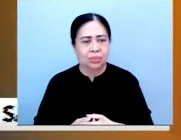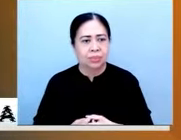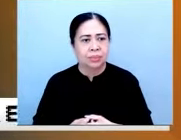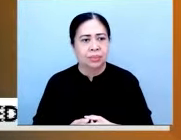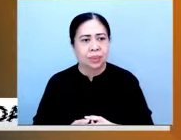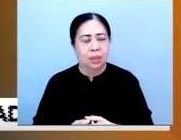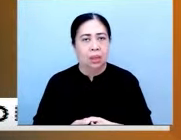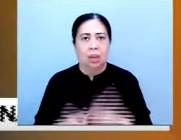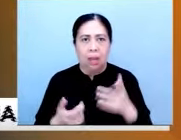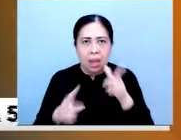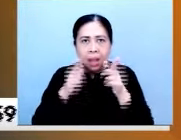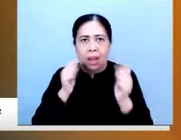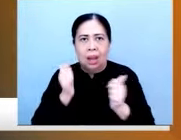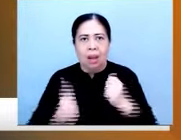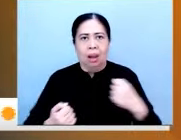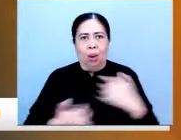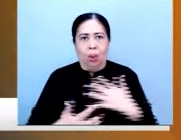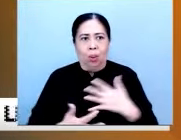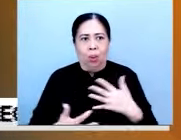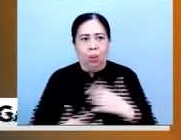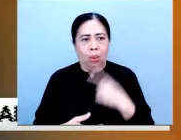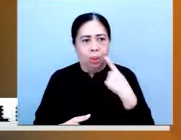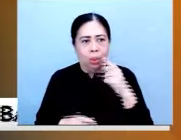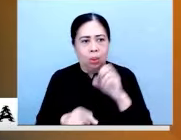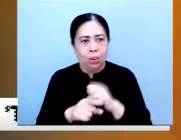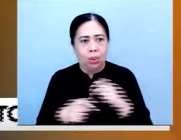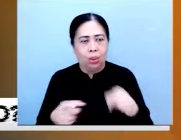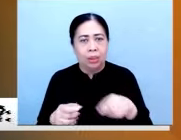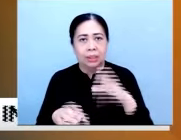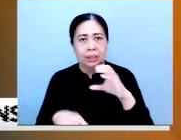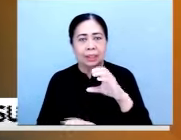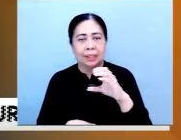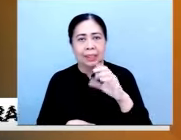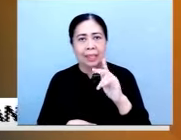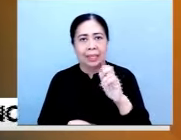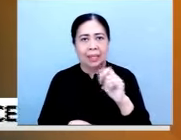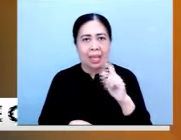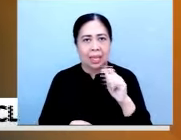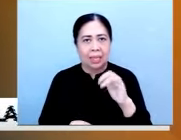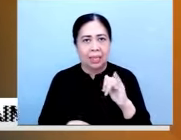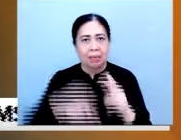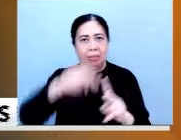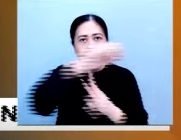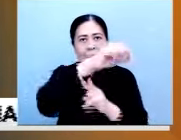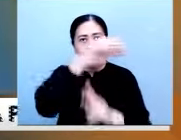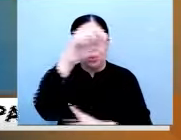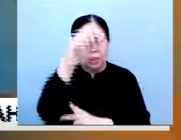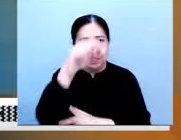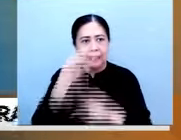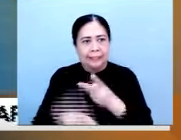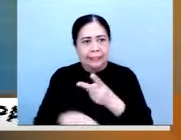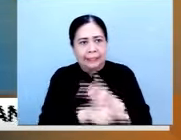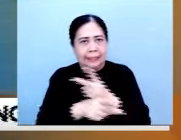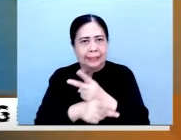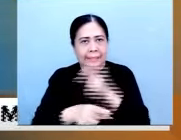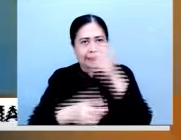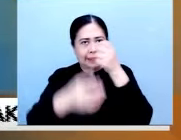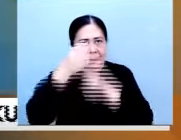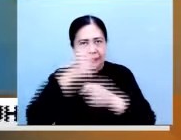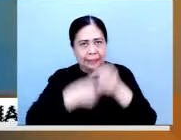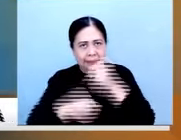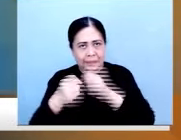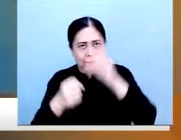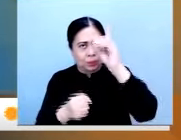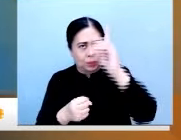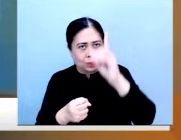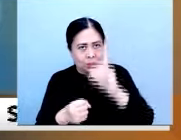Malaeksena sa pelikula ang tagpong ito na nakunan sa Kentucky Bridge sa Amerika. Gamit ang rappel, maingat na bumaba ang mga rescuer para